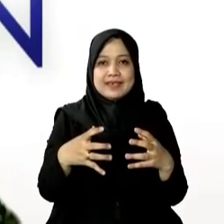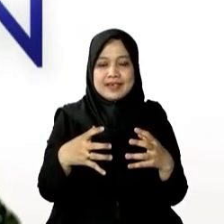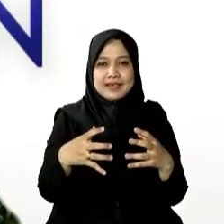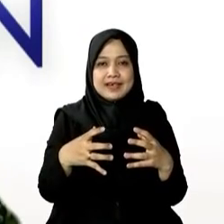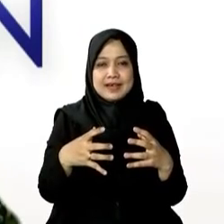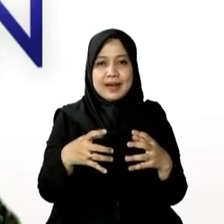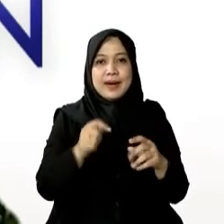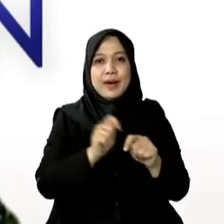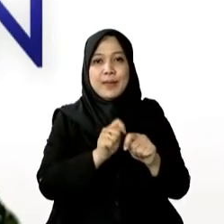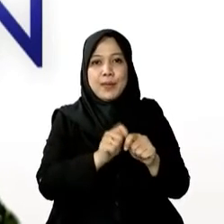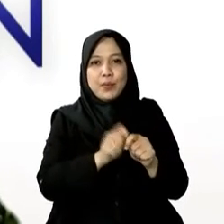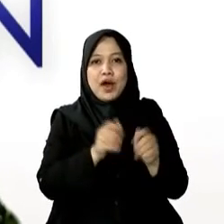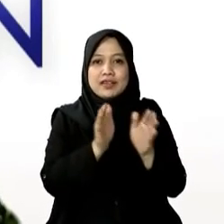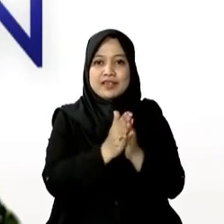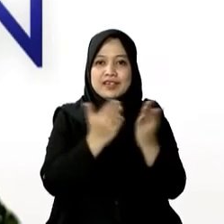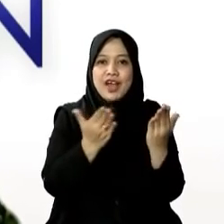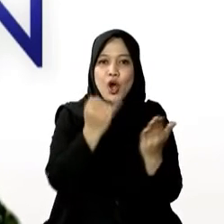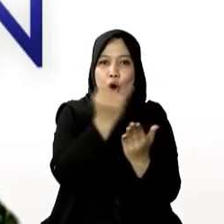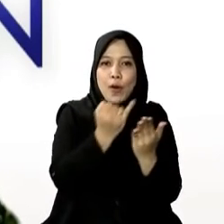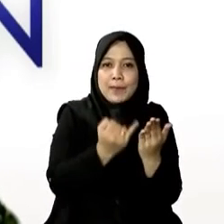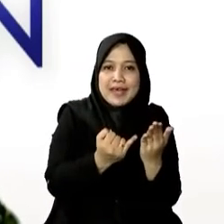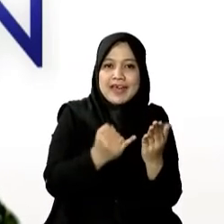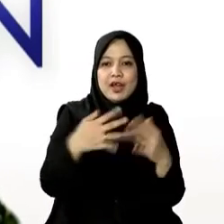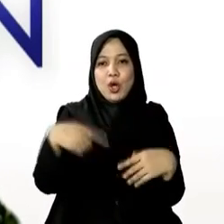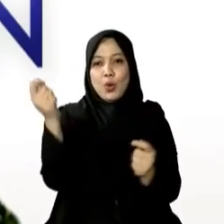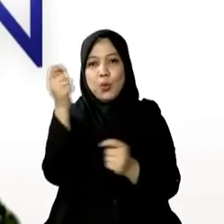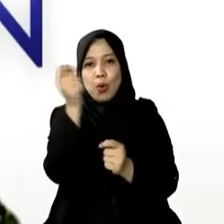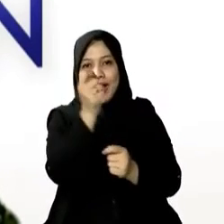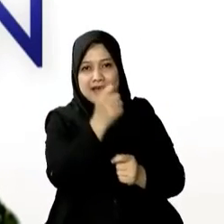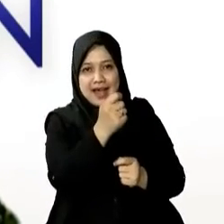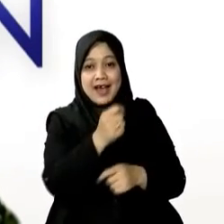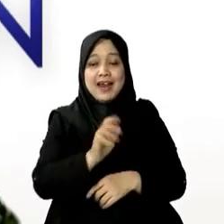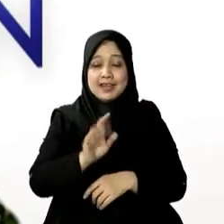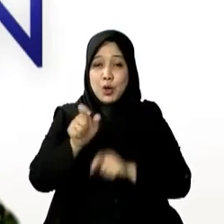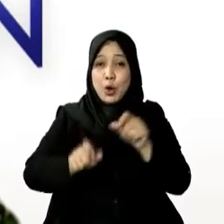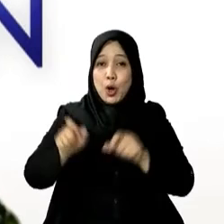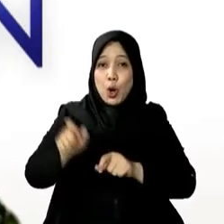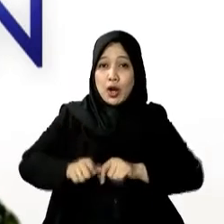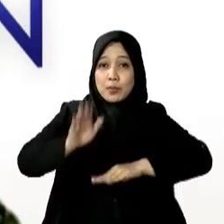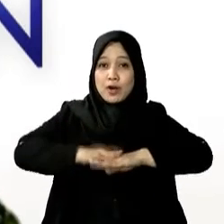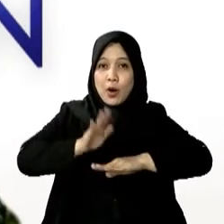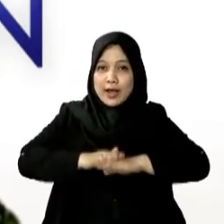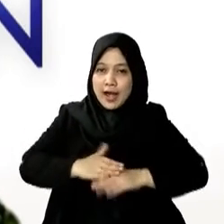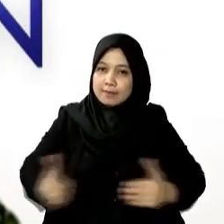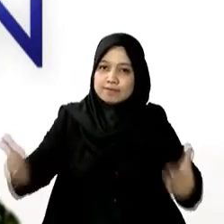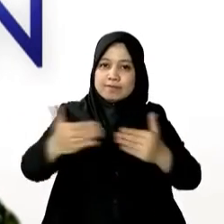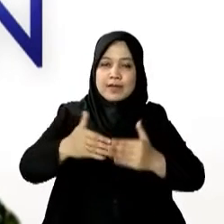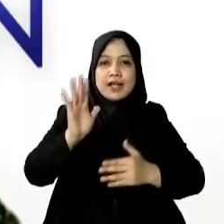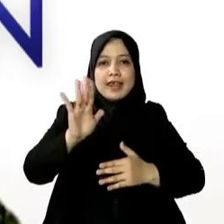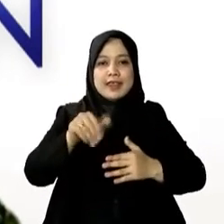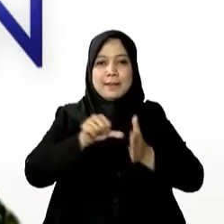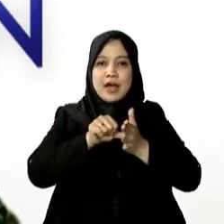melalui wayang yaitu itu ada memang daripada budayawan kita rangkul juga untuk melakukan sosialisasi kepada masyarakat